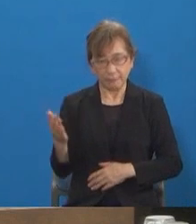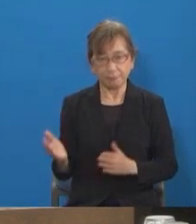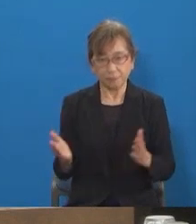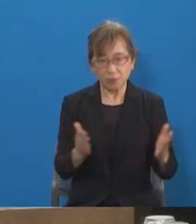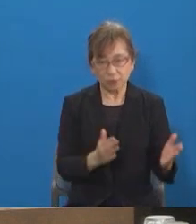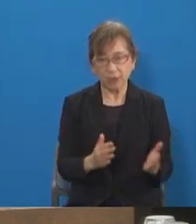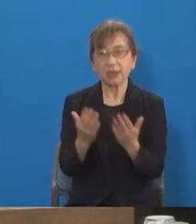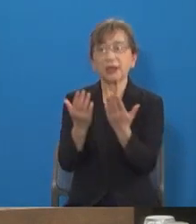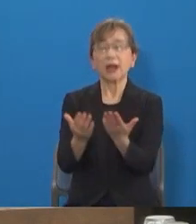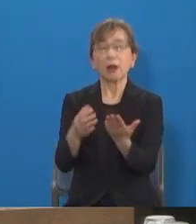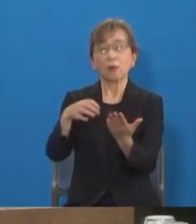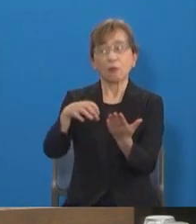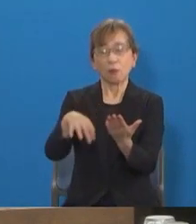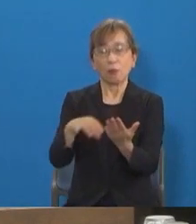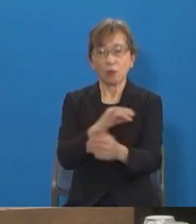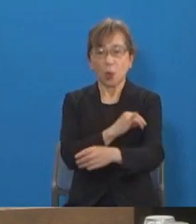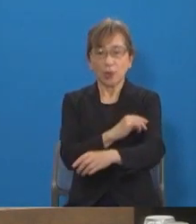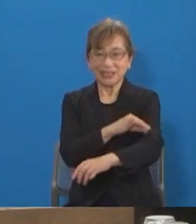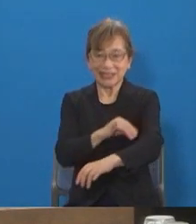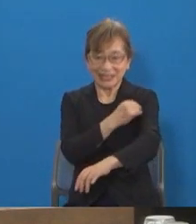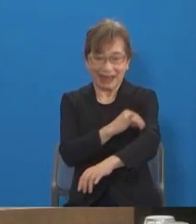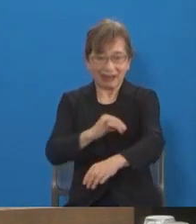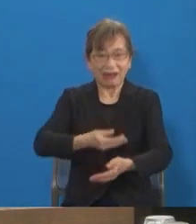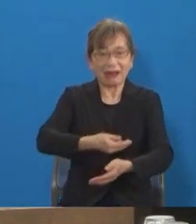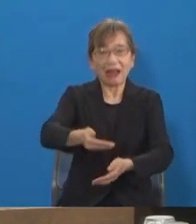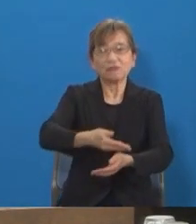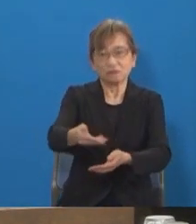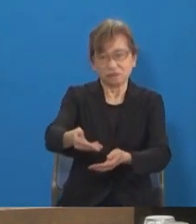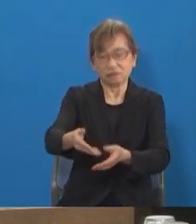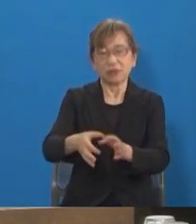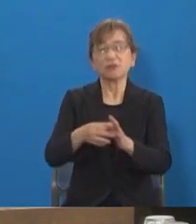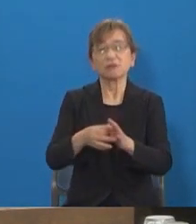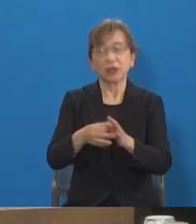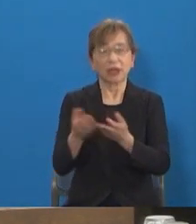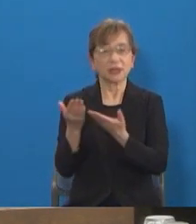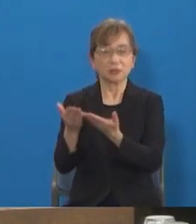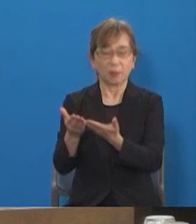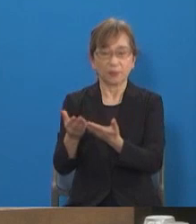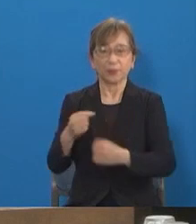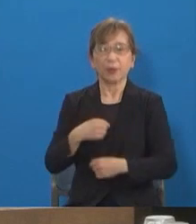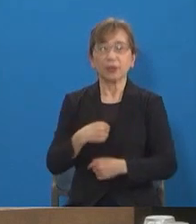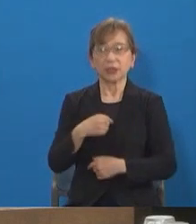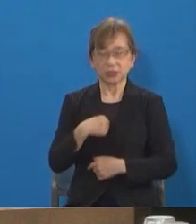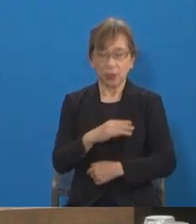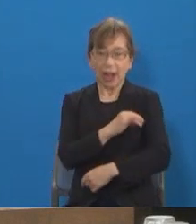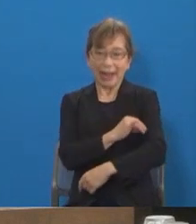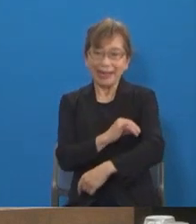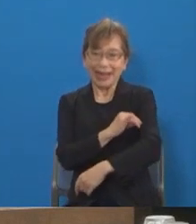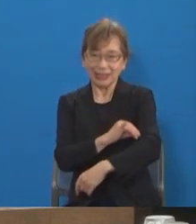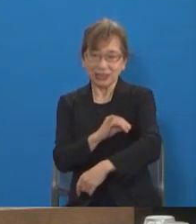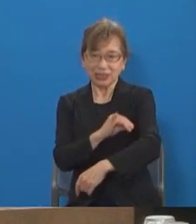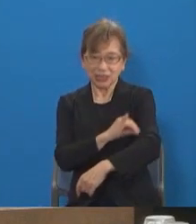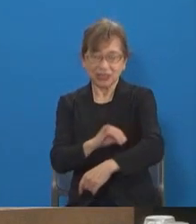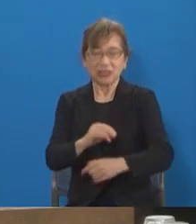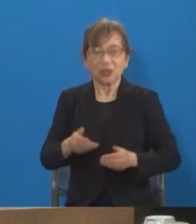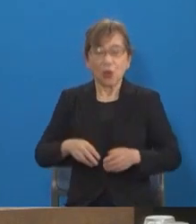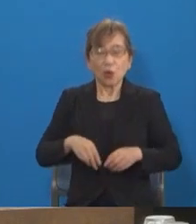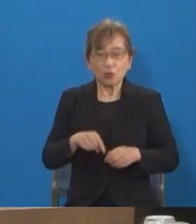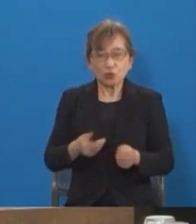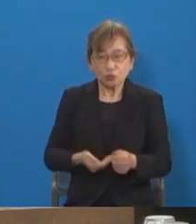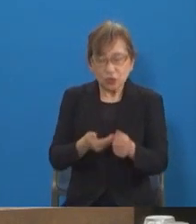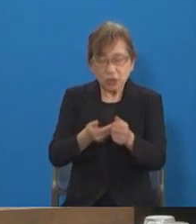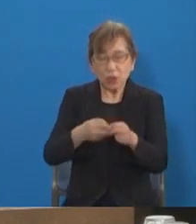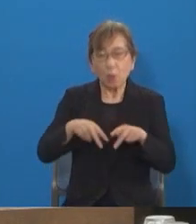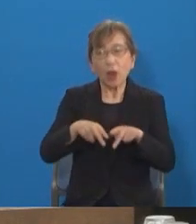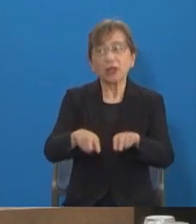学校における献血の啓発についてご質問いたします。私は献血推進のボランティアをしています。